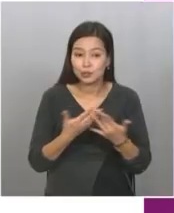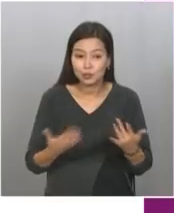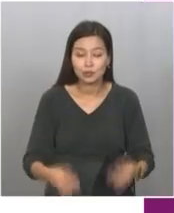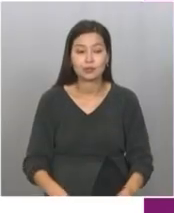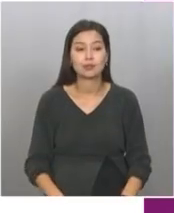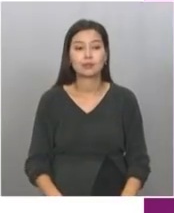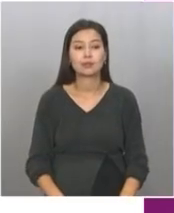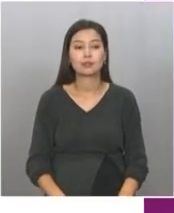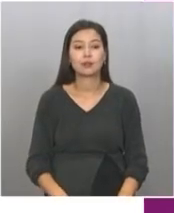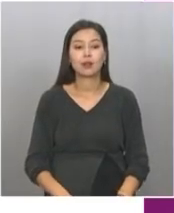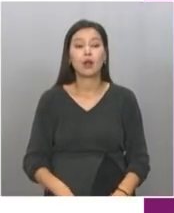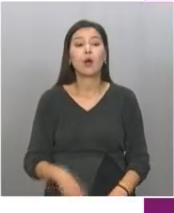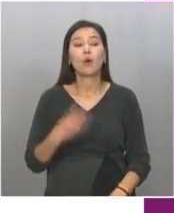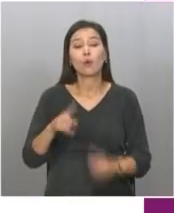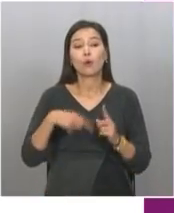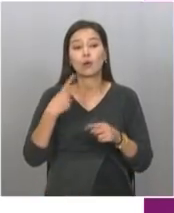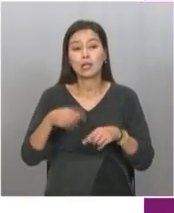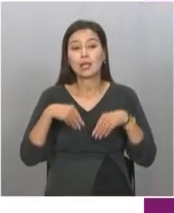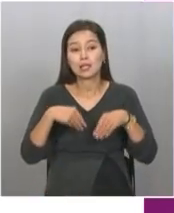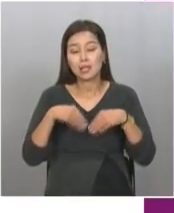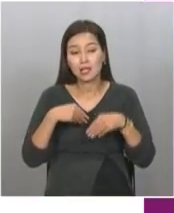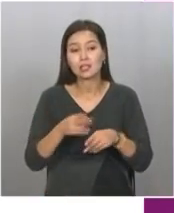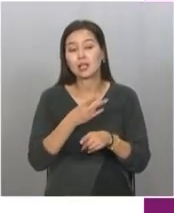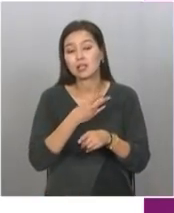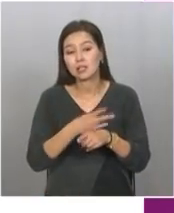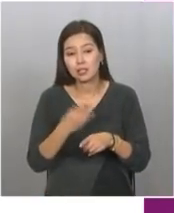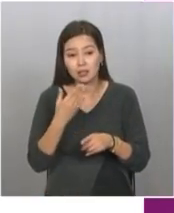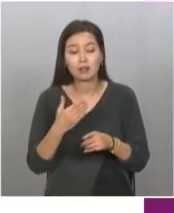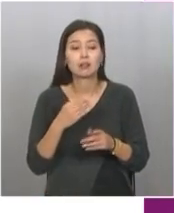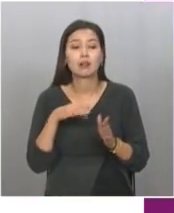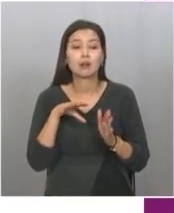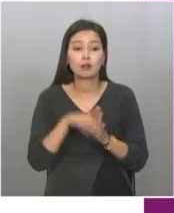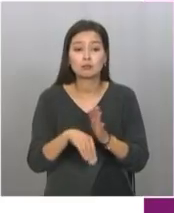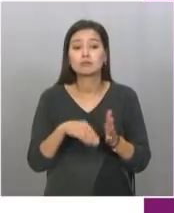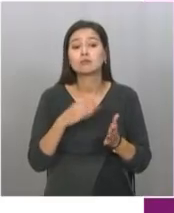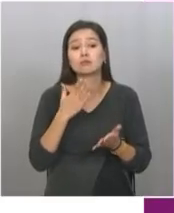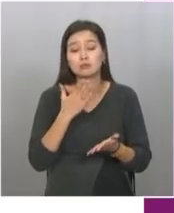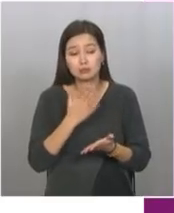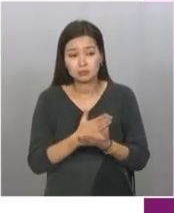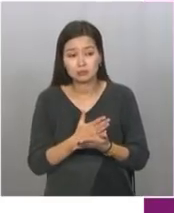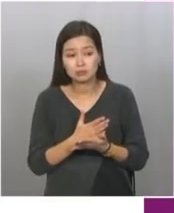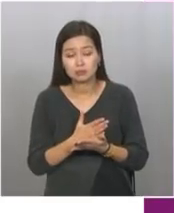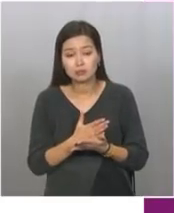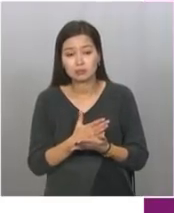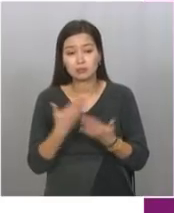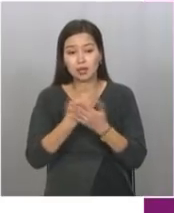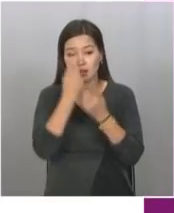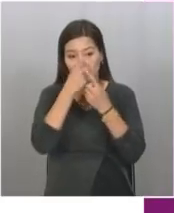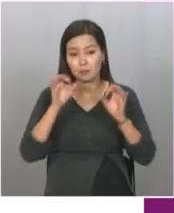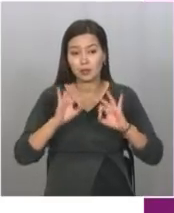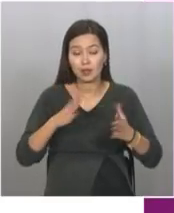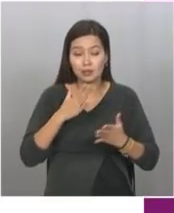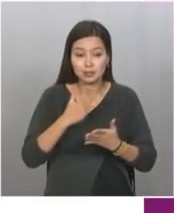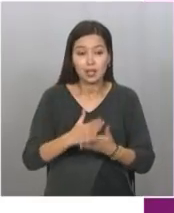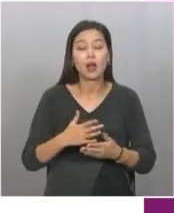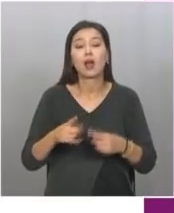айтылады. Одан кейін егіске зиян келтіретін құбылыстар туралы мәлімет берілді. Одан